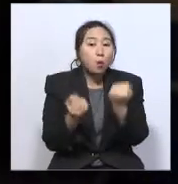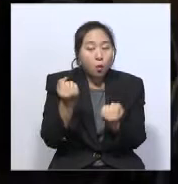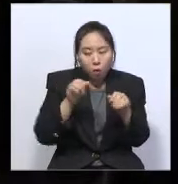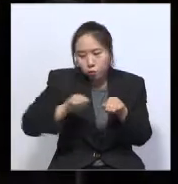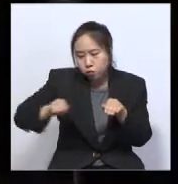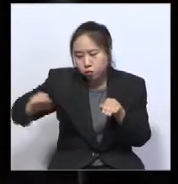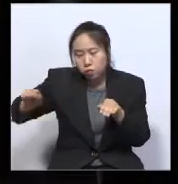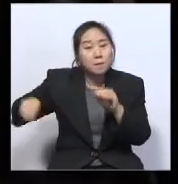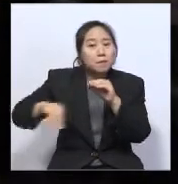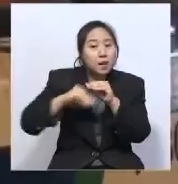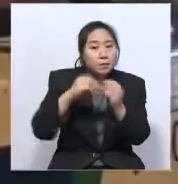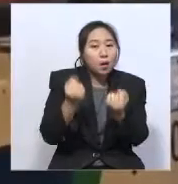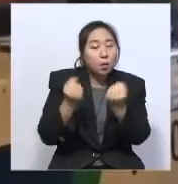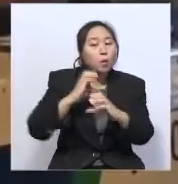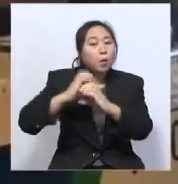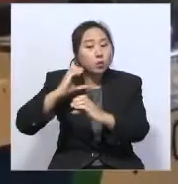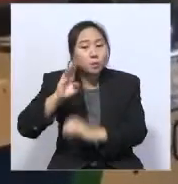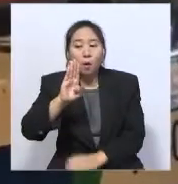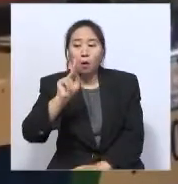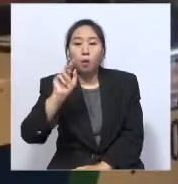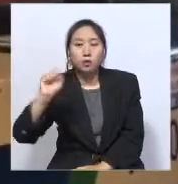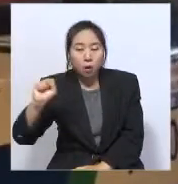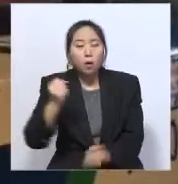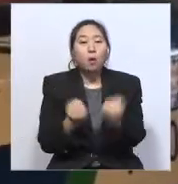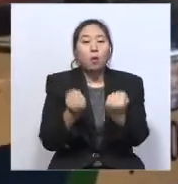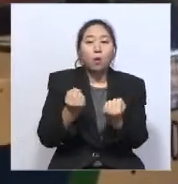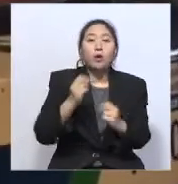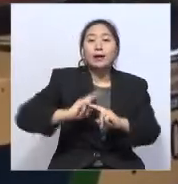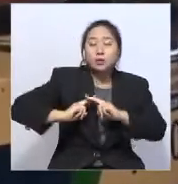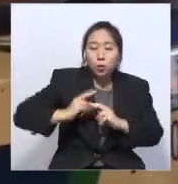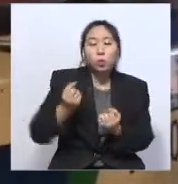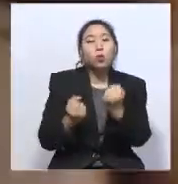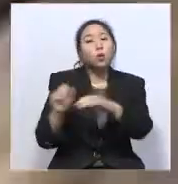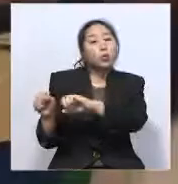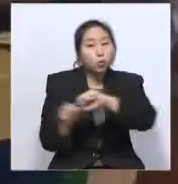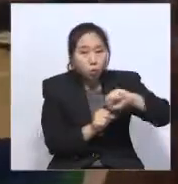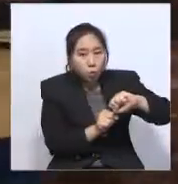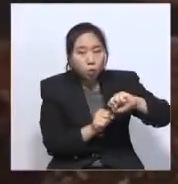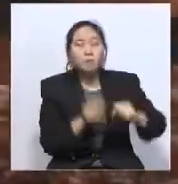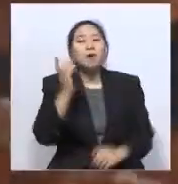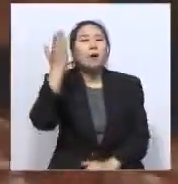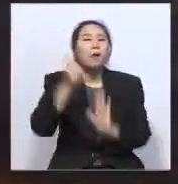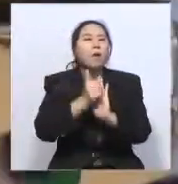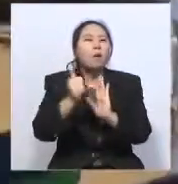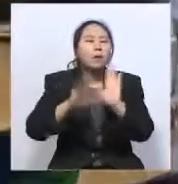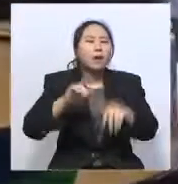ทั้งรถของบขส.รถร่วมรถตู้เพื่อรองรับประชาชนในเที่ยวไปจากปกติมีประมา